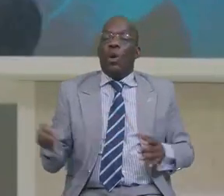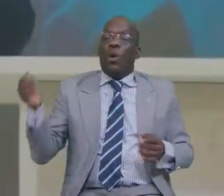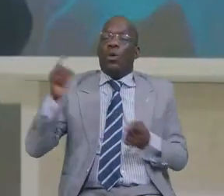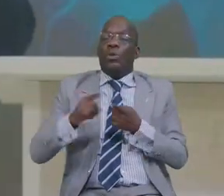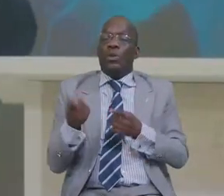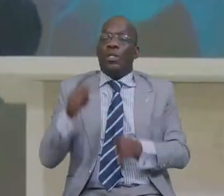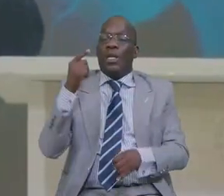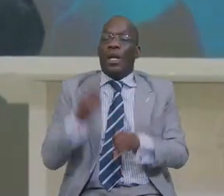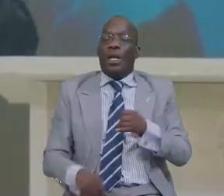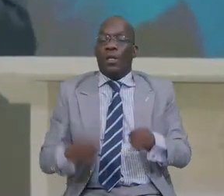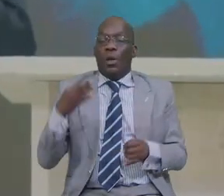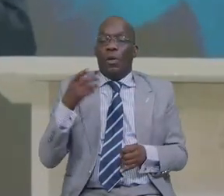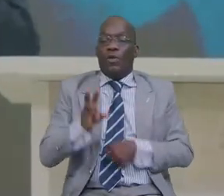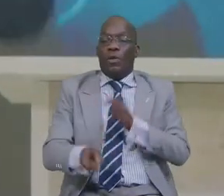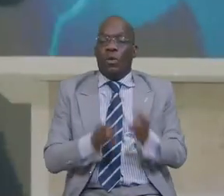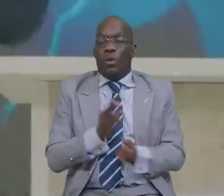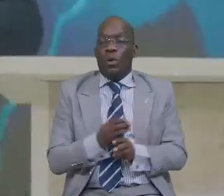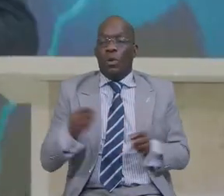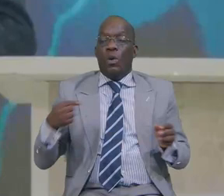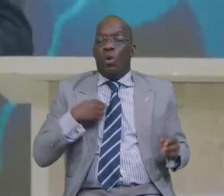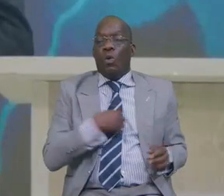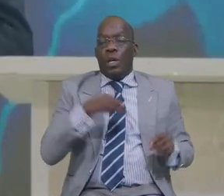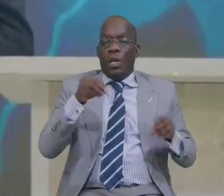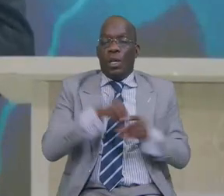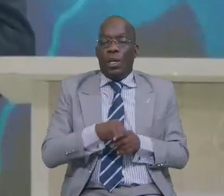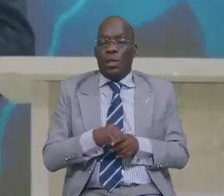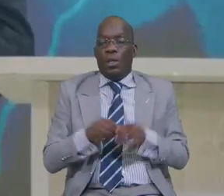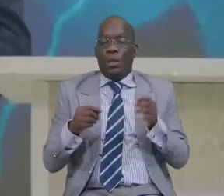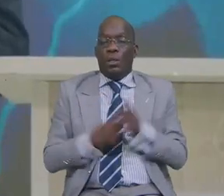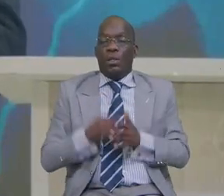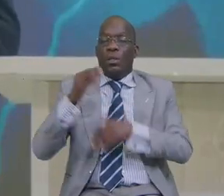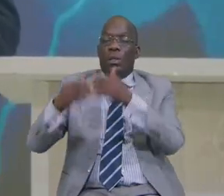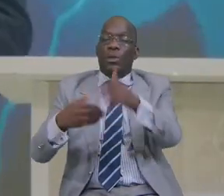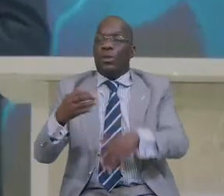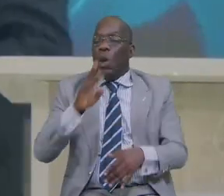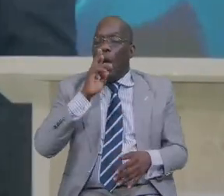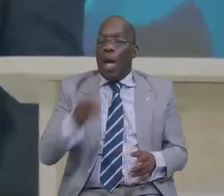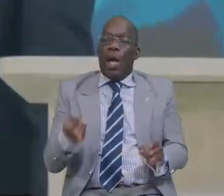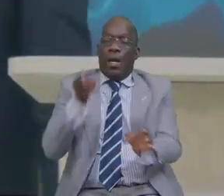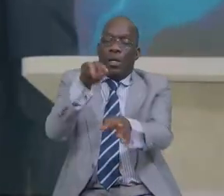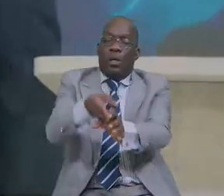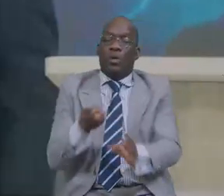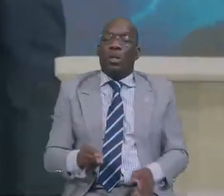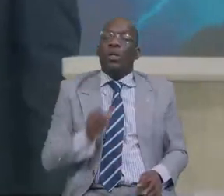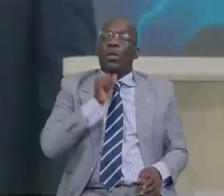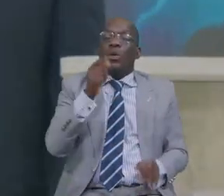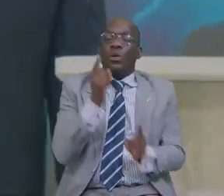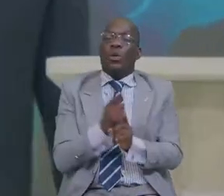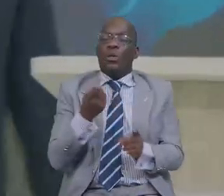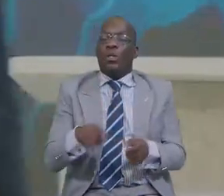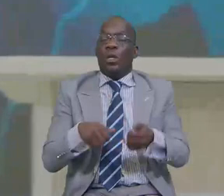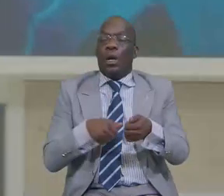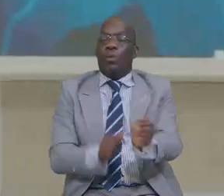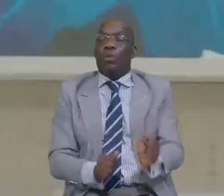du monde. Cela veut dire que nous, dans cette génération, nous sommes inclus. Nous sommes inclus. Ce n'est pas seulement